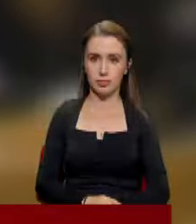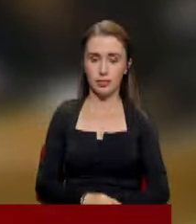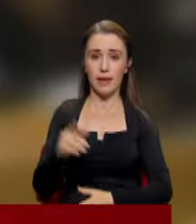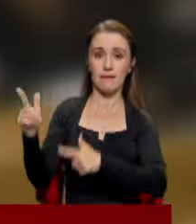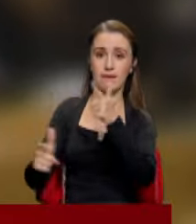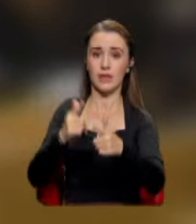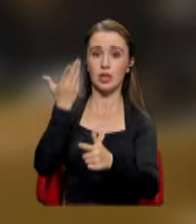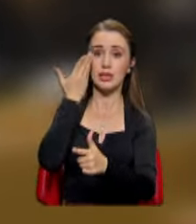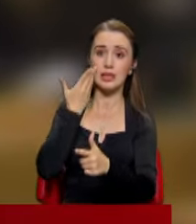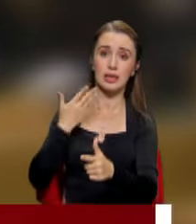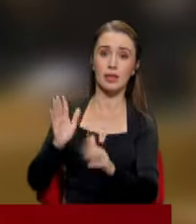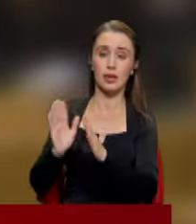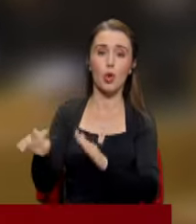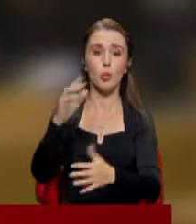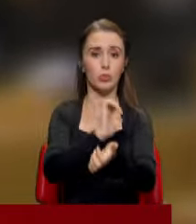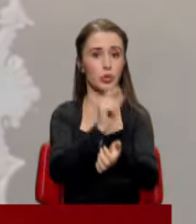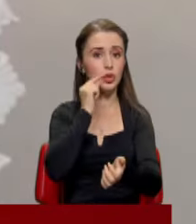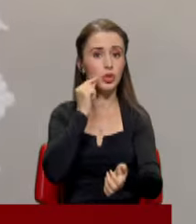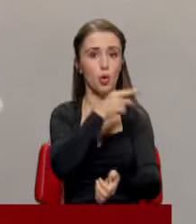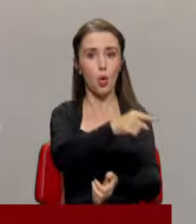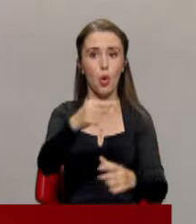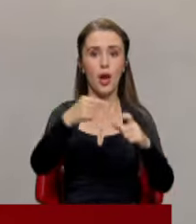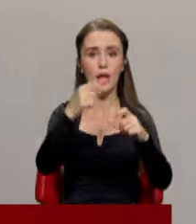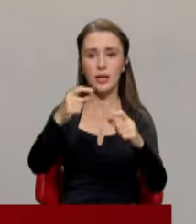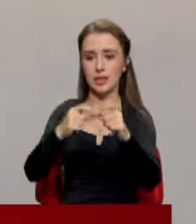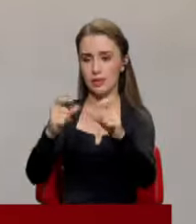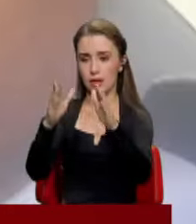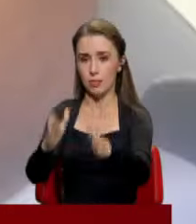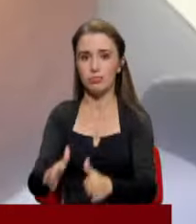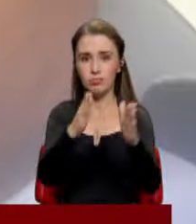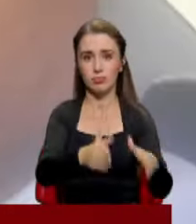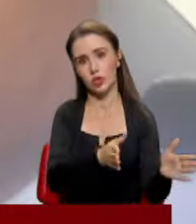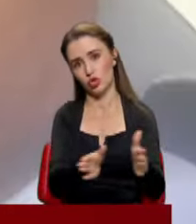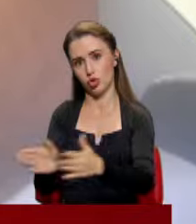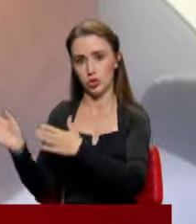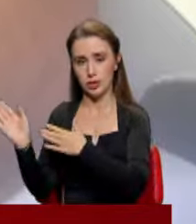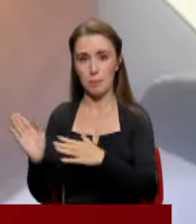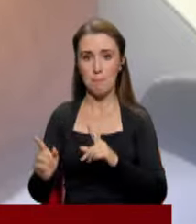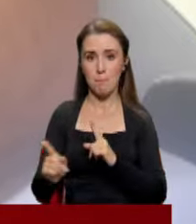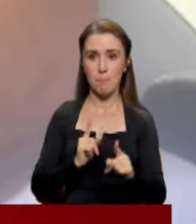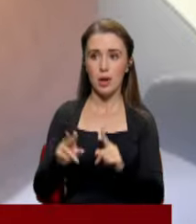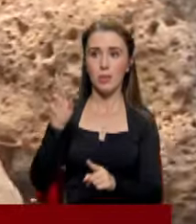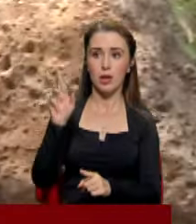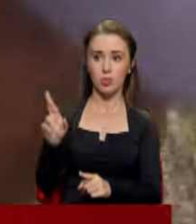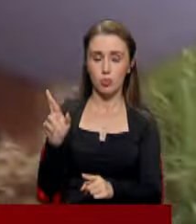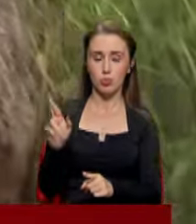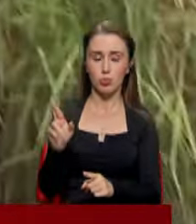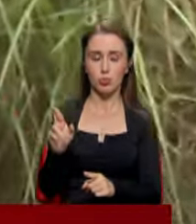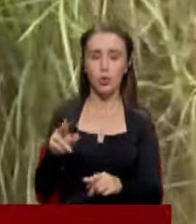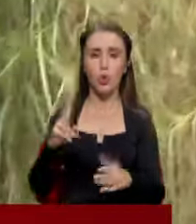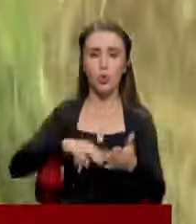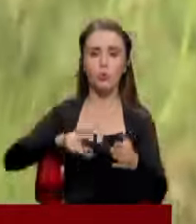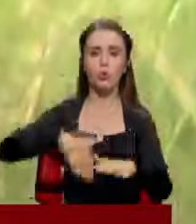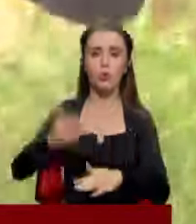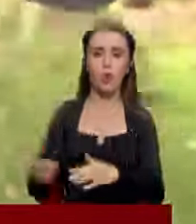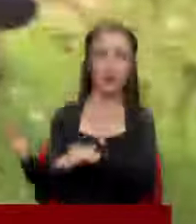görüntüleri izlenirken diğer tutuklu sanıklar Enes Yüksel ve Salim güran salondan çıkarıldı adli tıp raporu okundu Bahtiyar yeniden